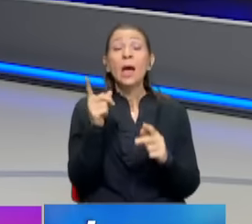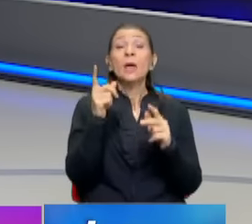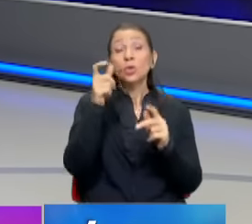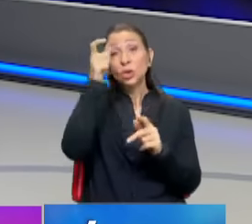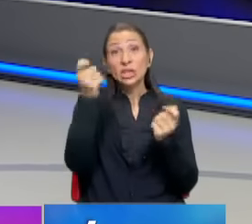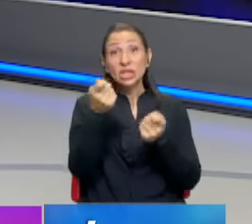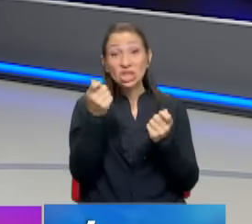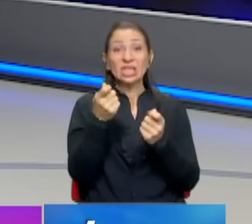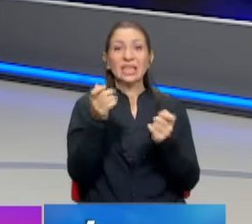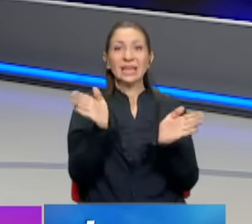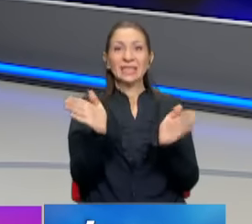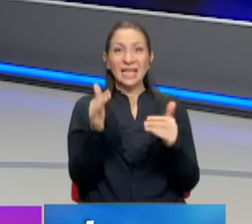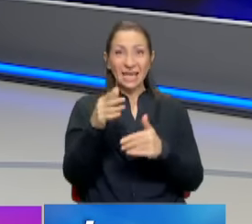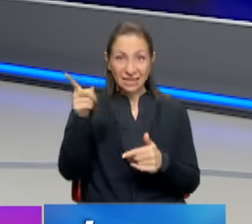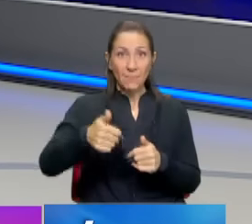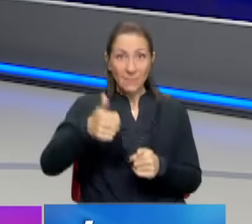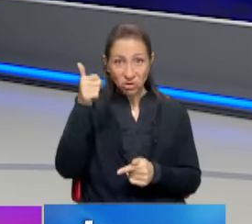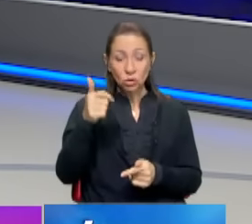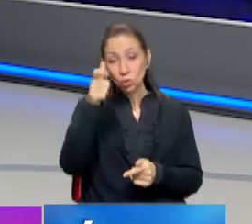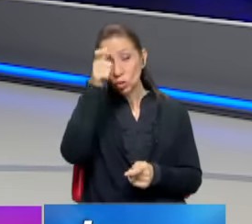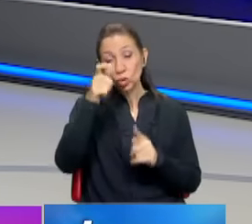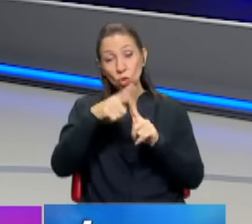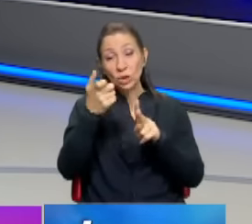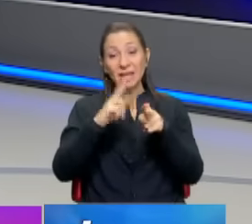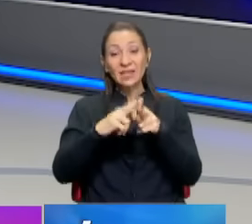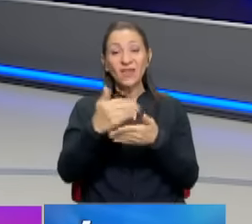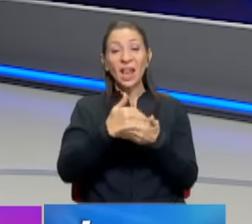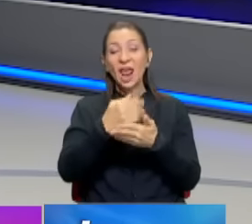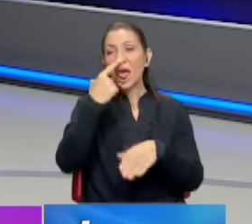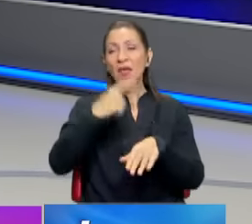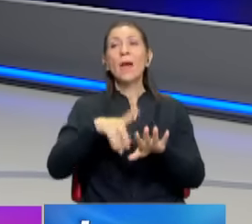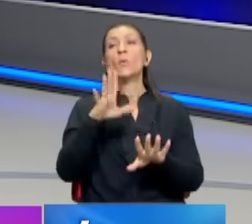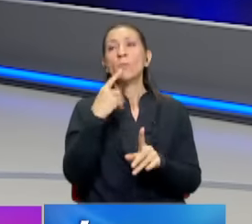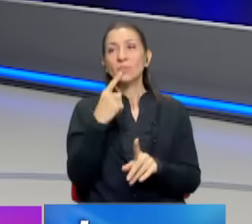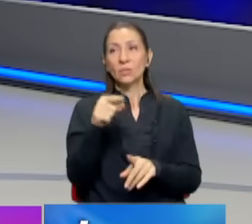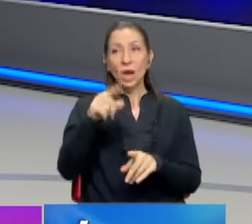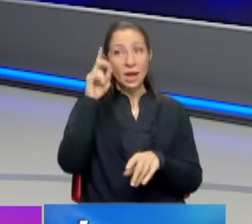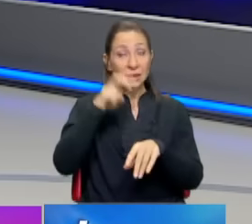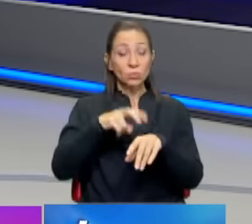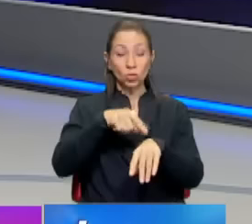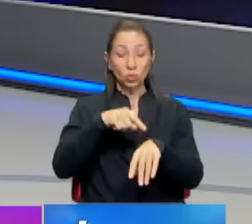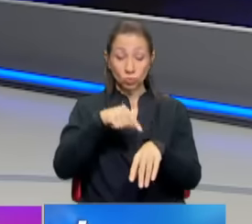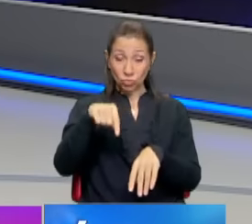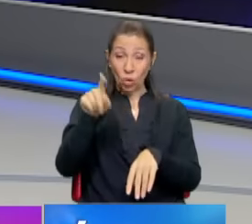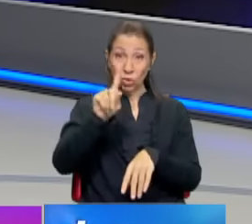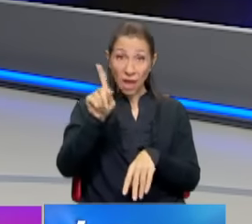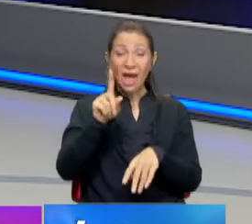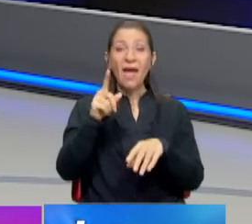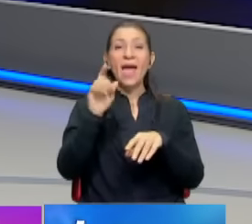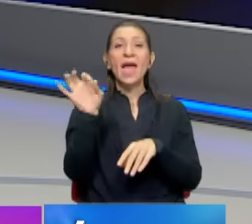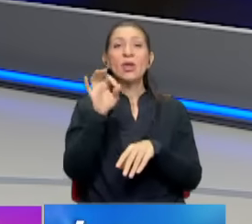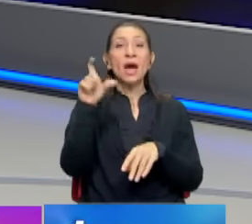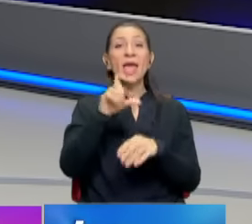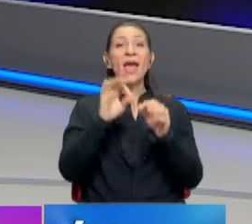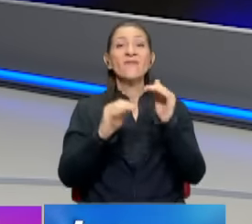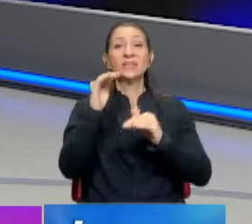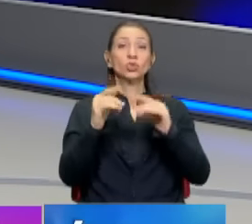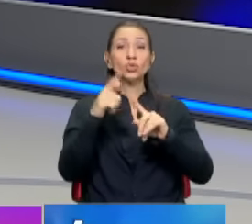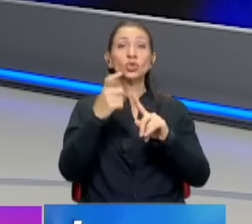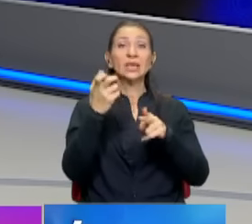Genel Başkanı Ergün Atalay da TÜİK'in verilerine inanmadığını söyledi. Hatırlatalım, bugün saat 10'da TÜİK Eylül ayı enflasyon